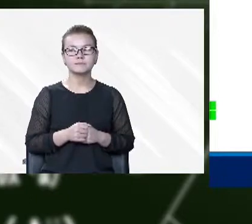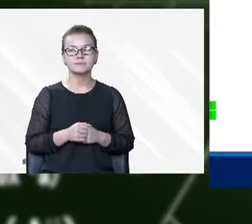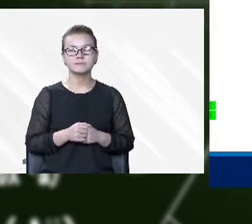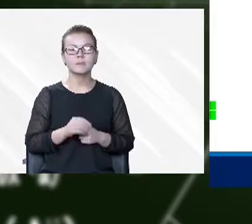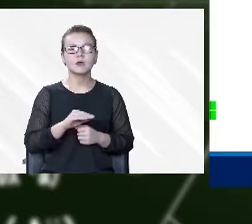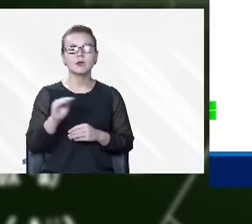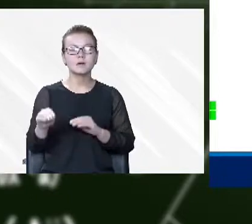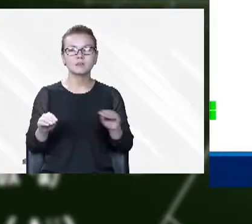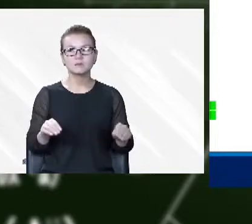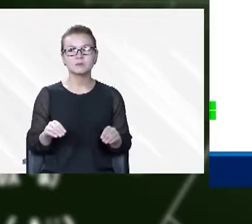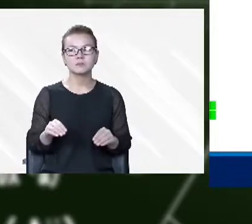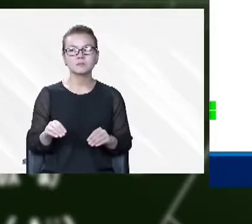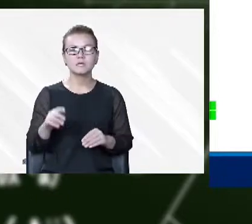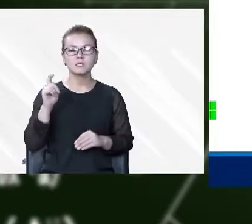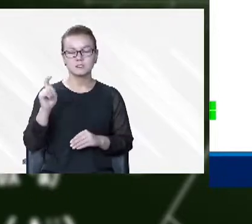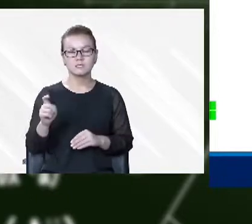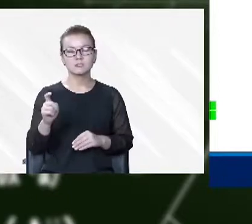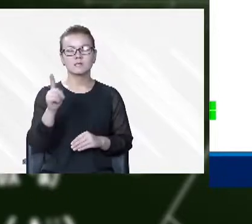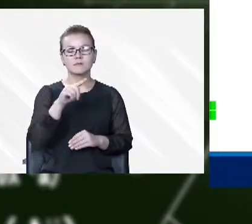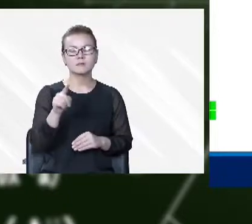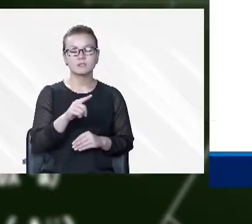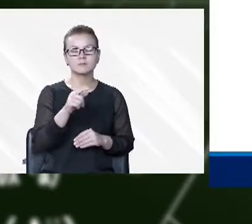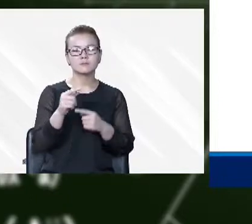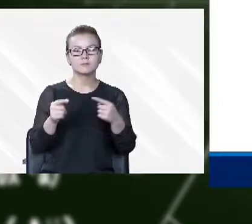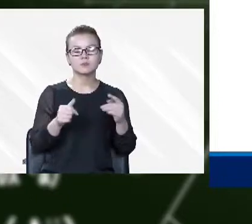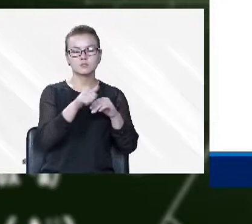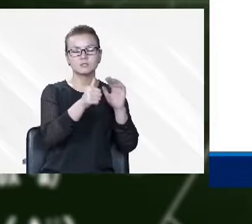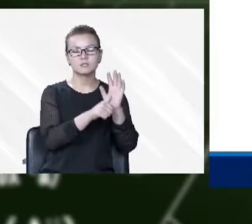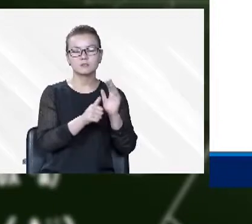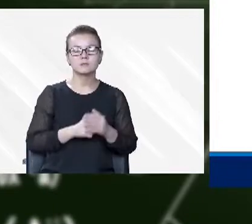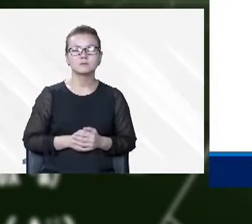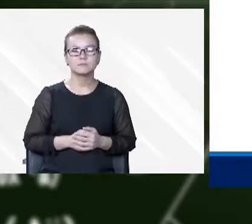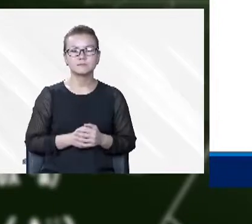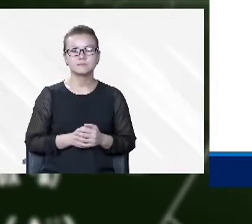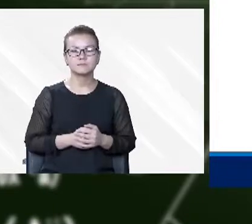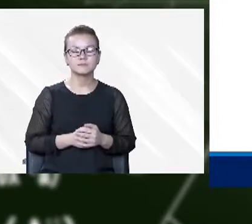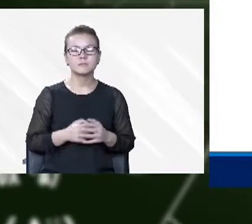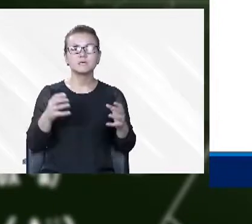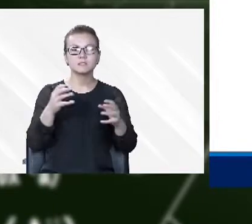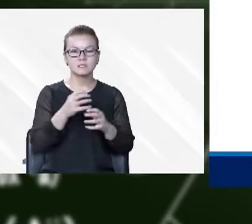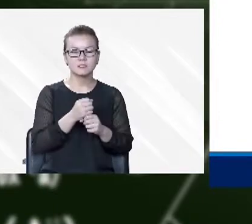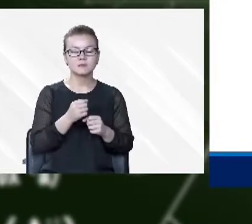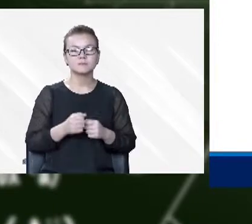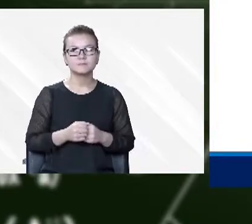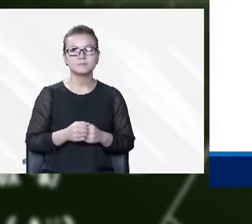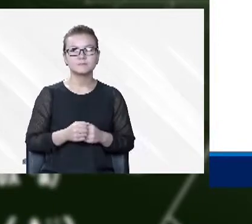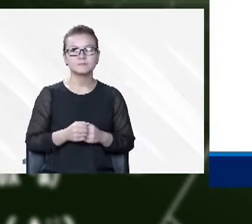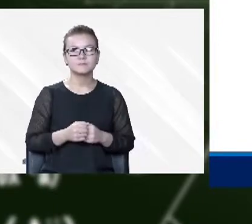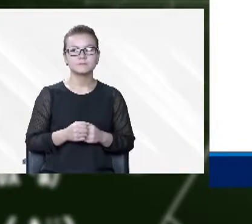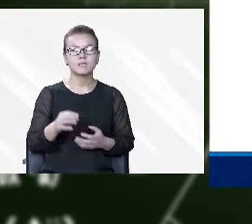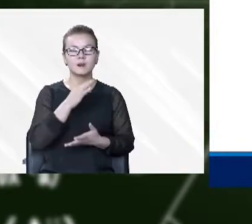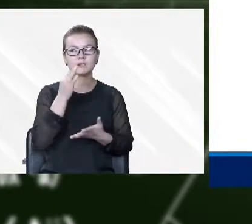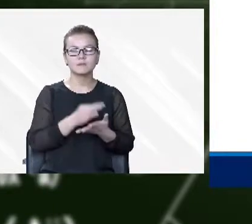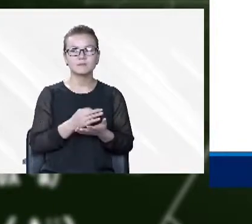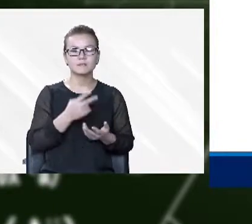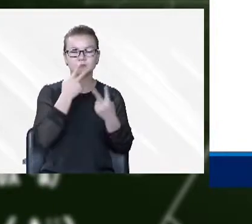Разложим x квадрат минус 16 и сократим. В